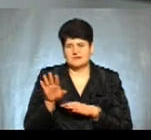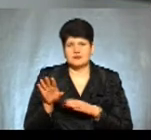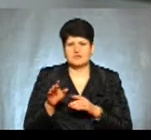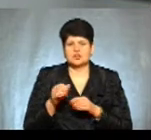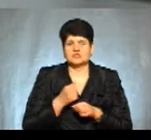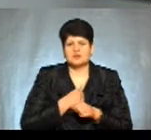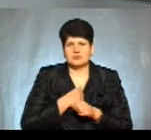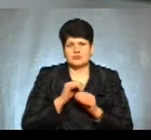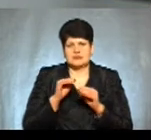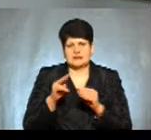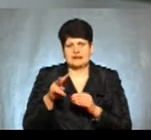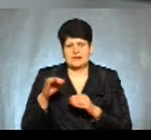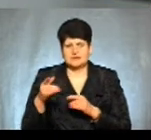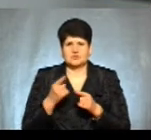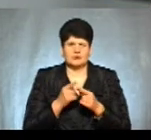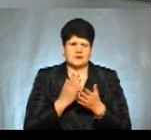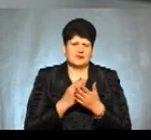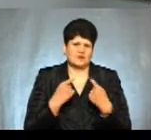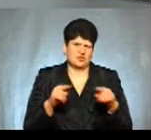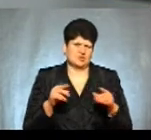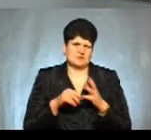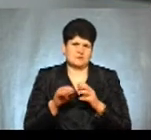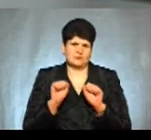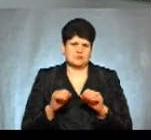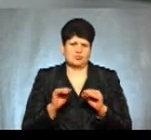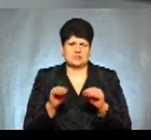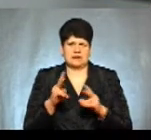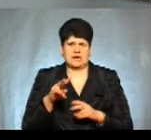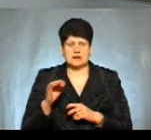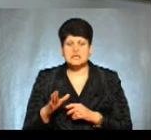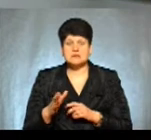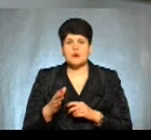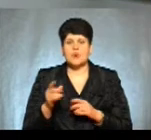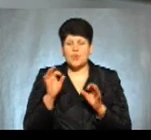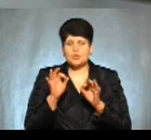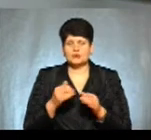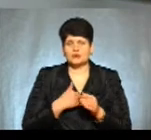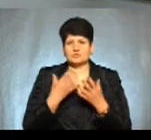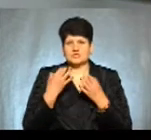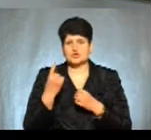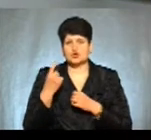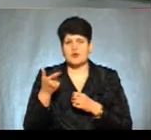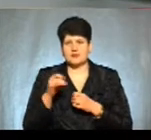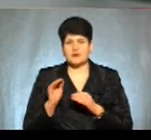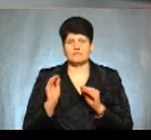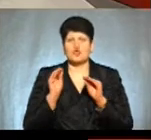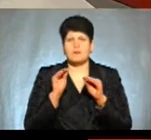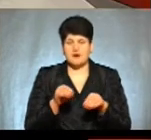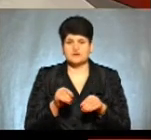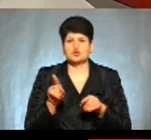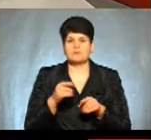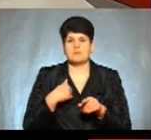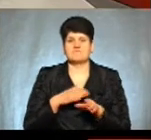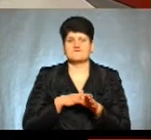родючих ґрунтах садити ліс. На то є інші землі, де можна посадити ліс. І, власне, хочемо лише осінню 100 гектарів нових лісів додати, що ми